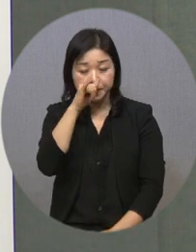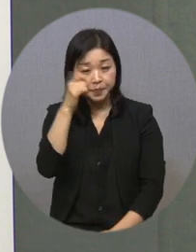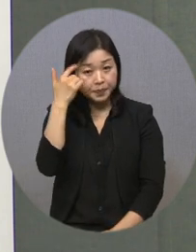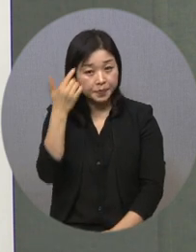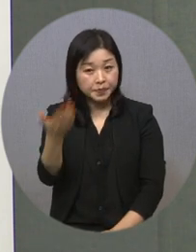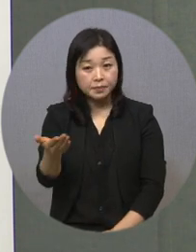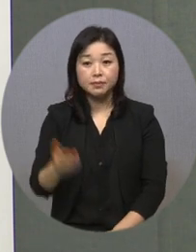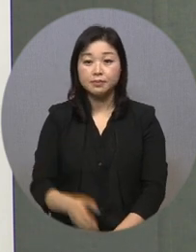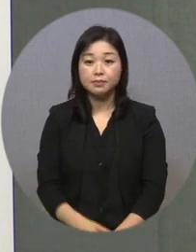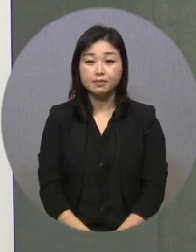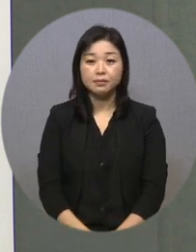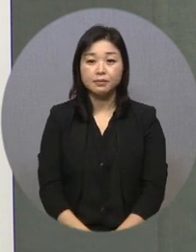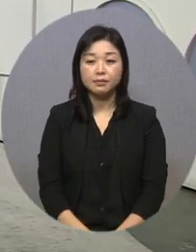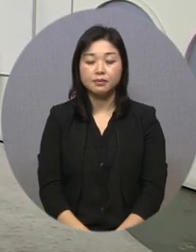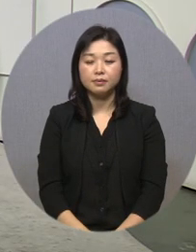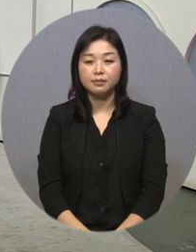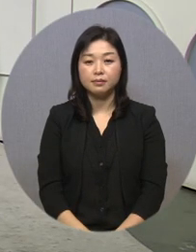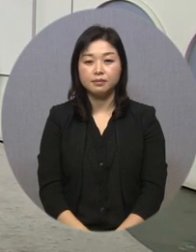느낄 수 있나요?